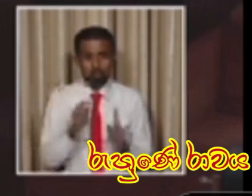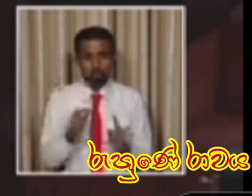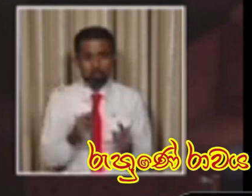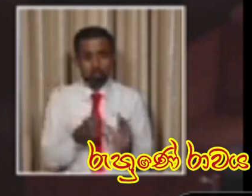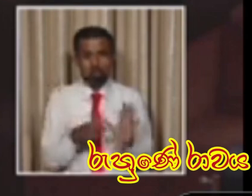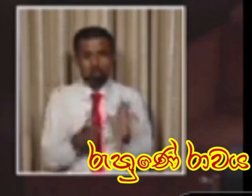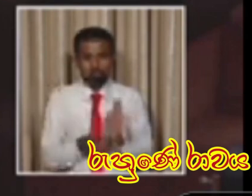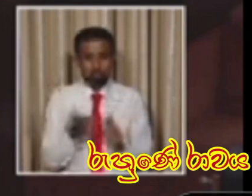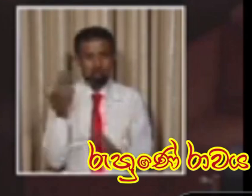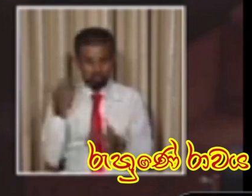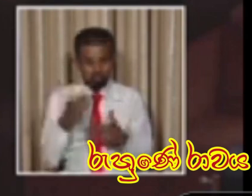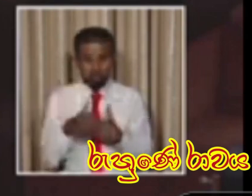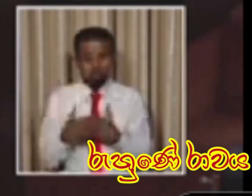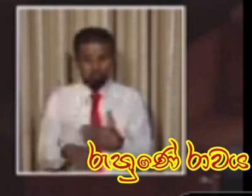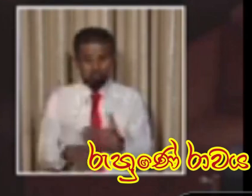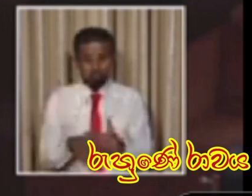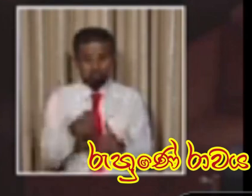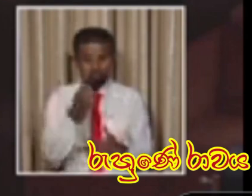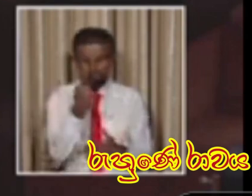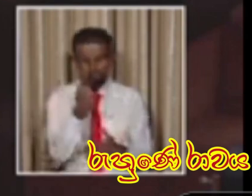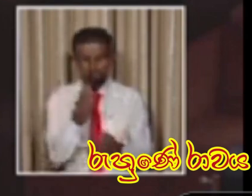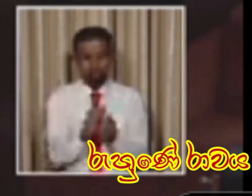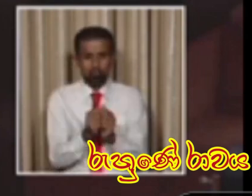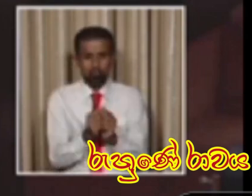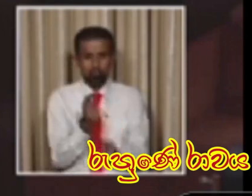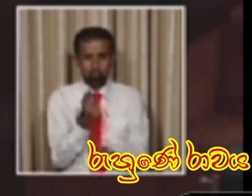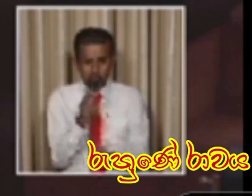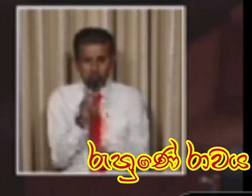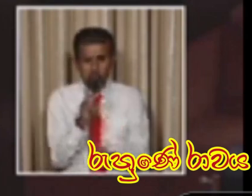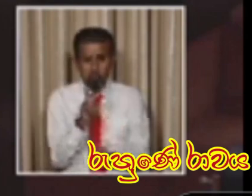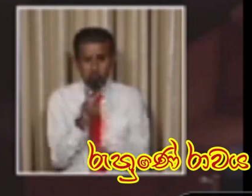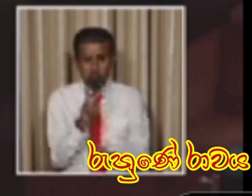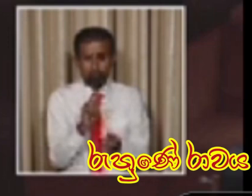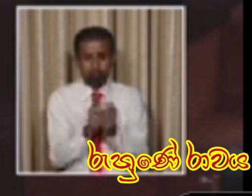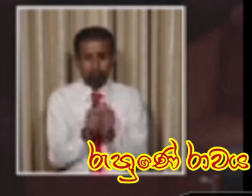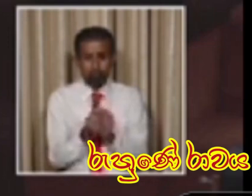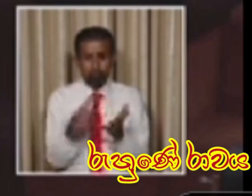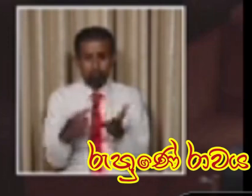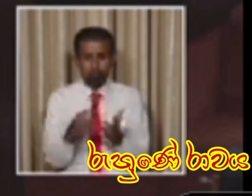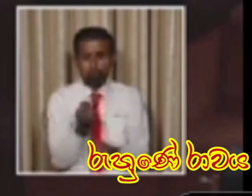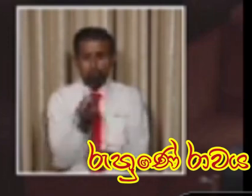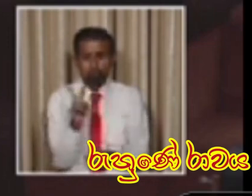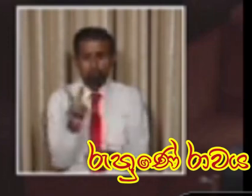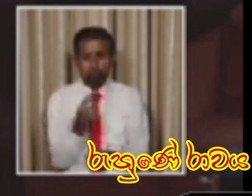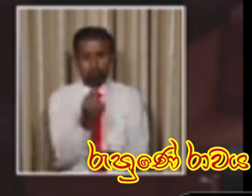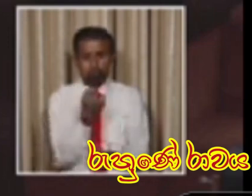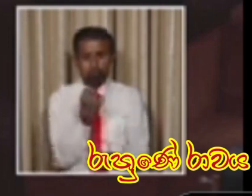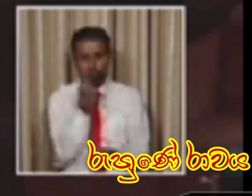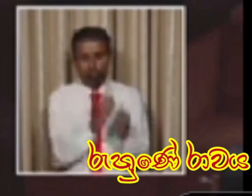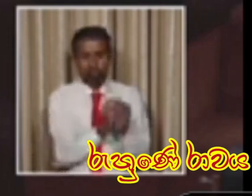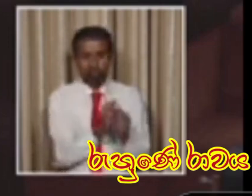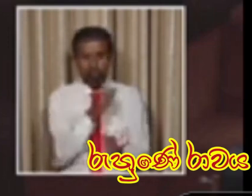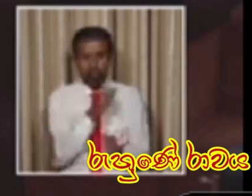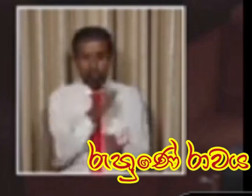පනත් වලට අවිලා තියෙනවා. දැන් ඔබතුමා කියුවේ මට මතක විදියට සංශෝධන 12ක් පිළිබඳව. ඒ සංශෝධන 12න් ඔබතුමා කියපු එක